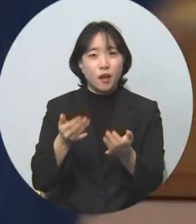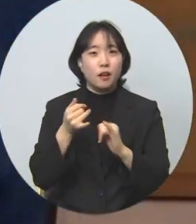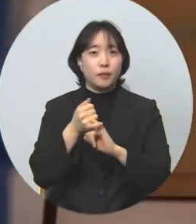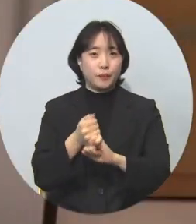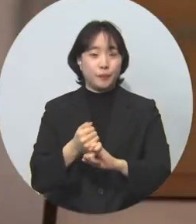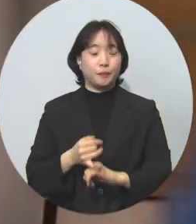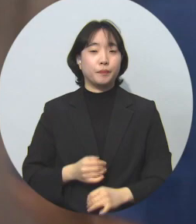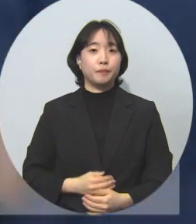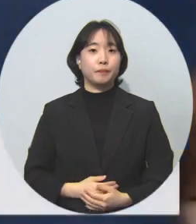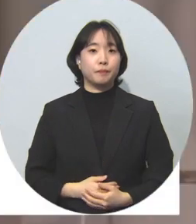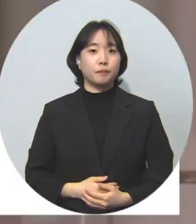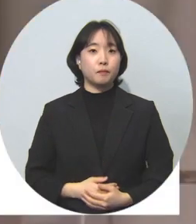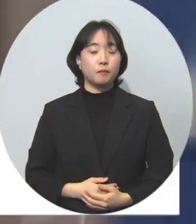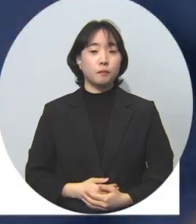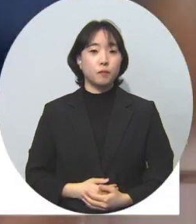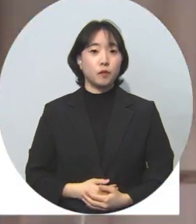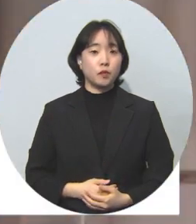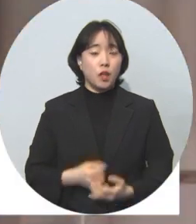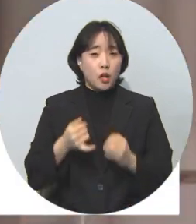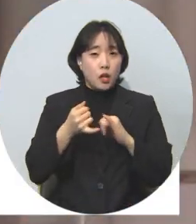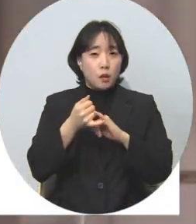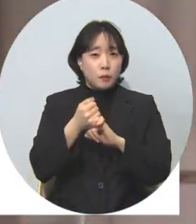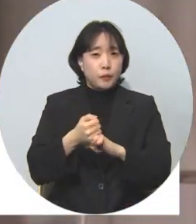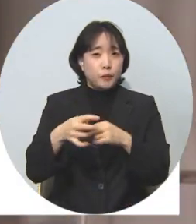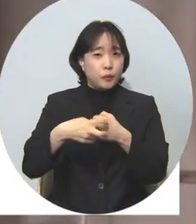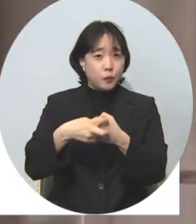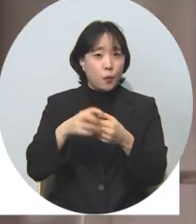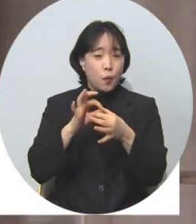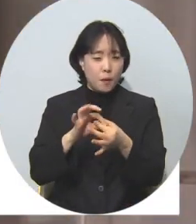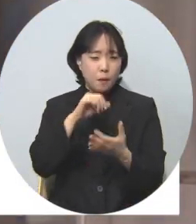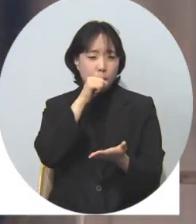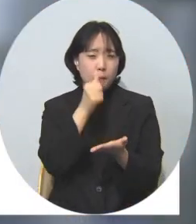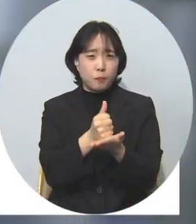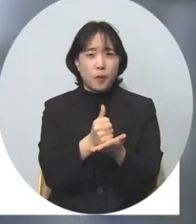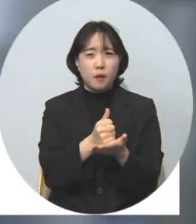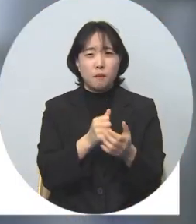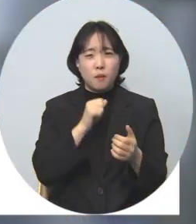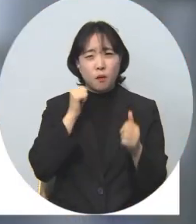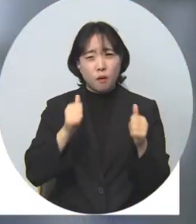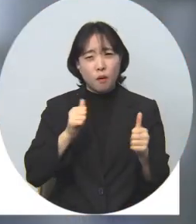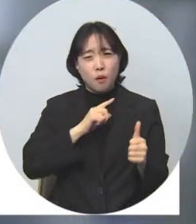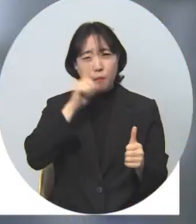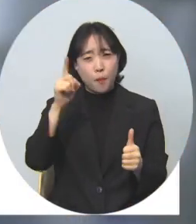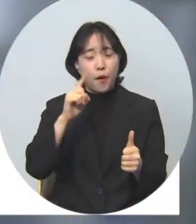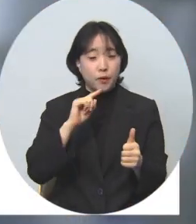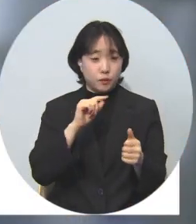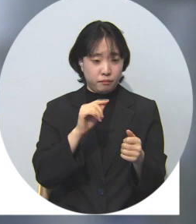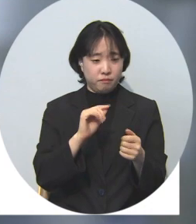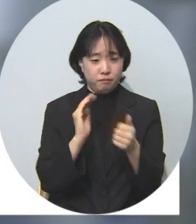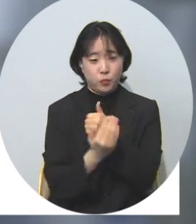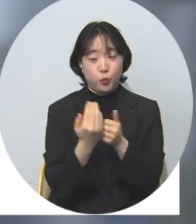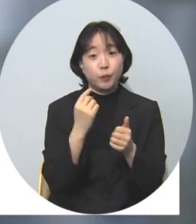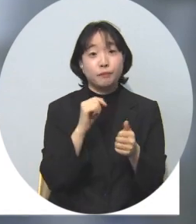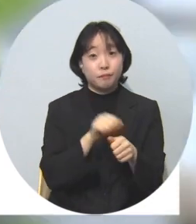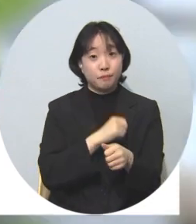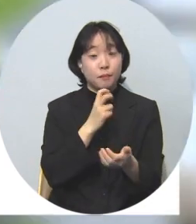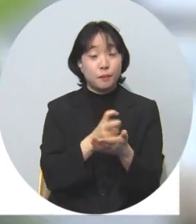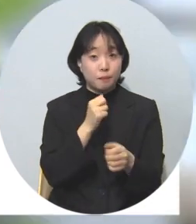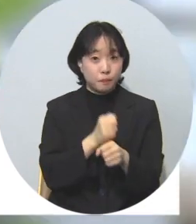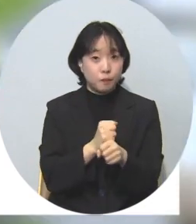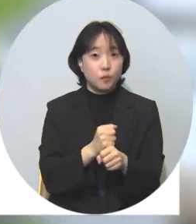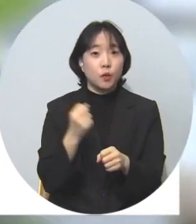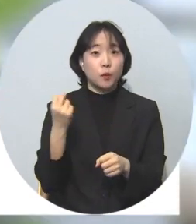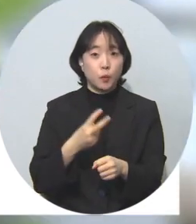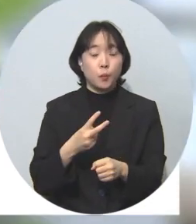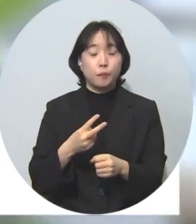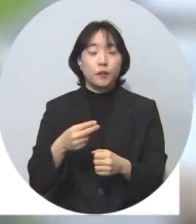강했습니다 필수의료 사법부 완화를 위 처리 특법 재정의 속도를 내고 거점 국립대병원